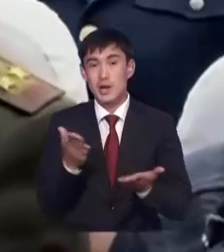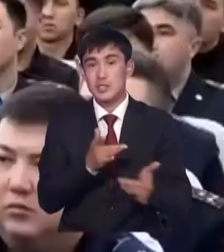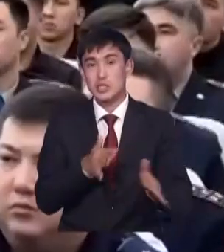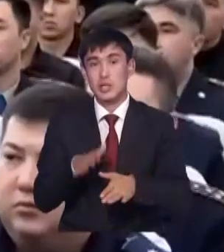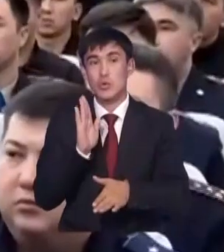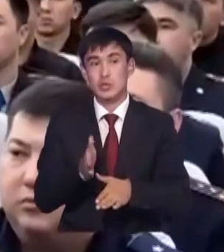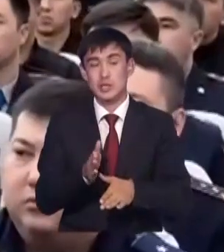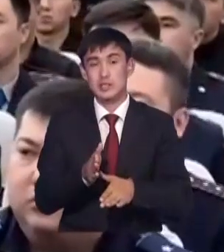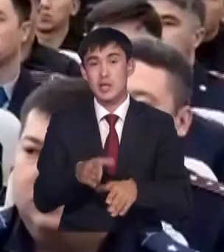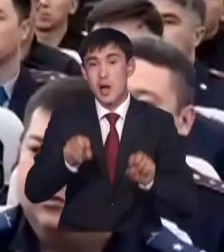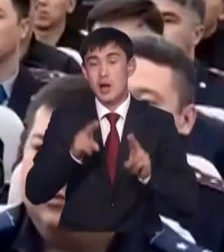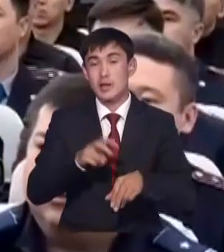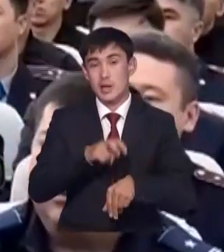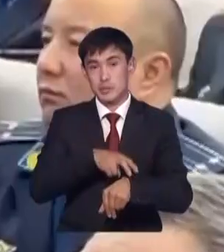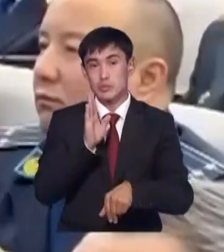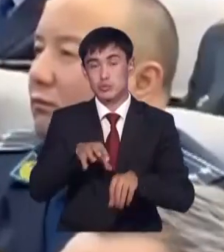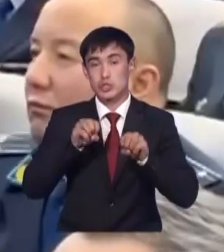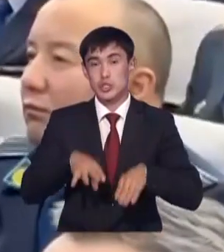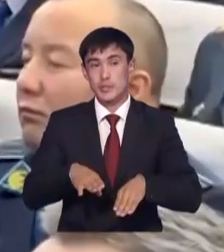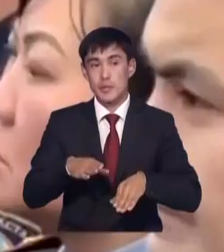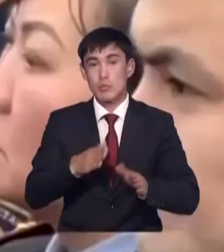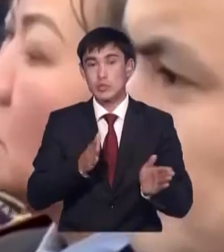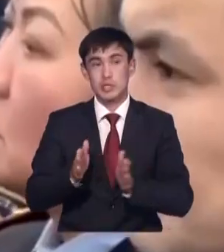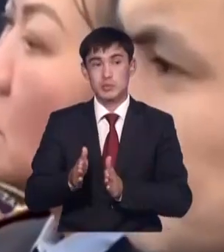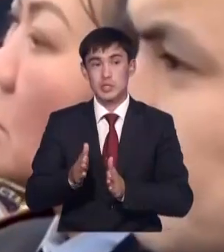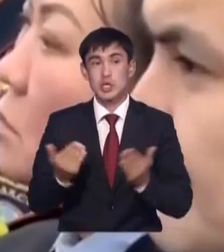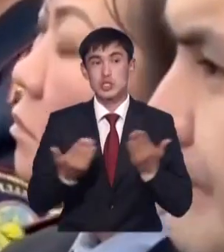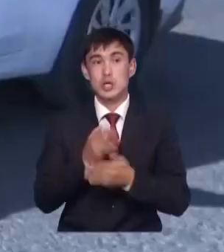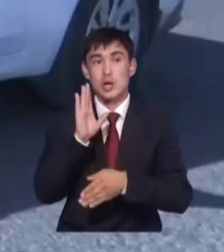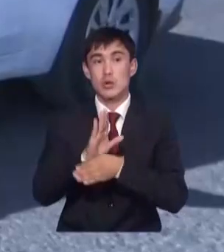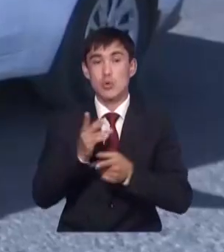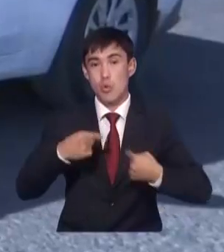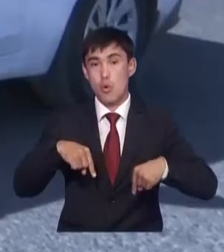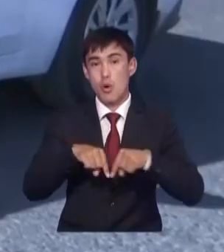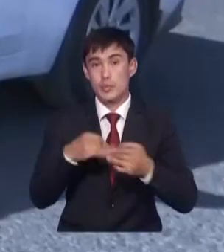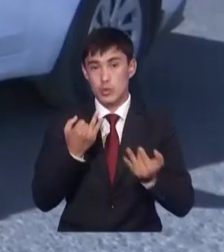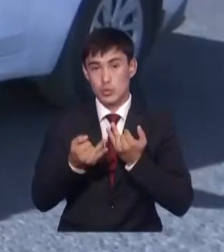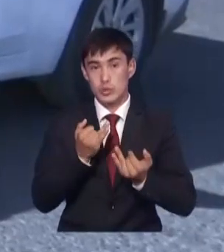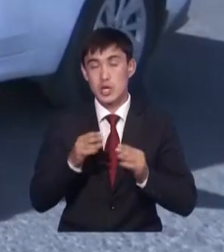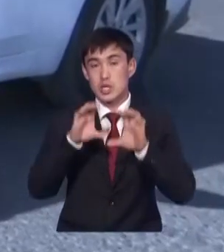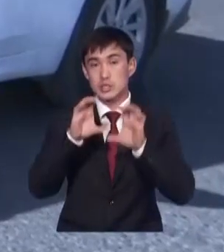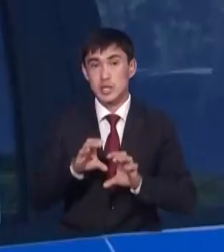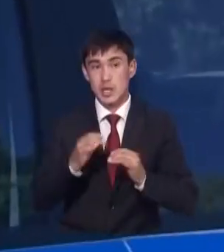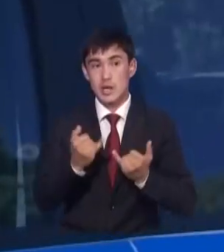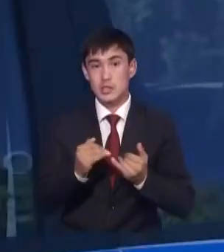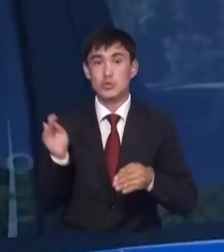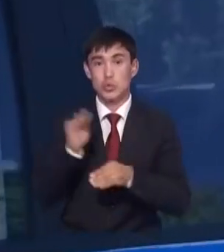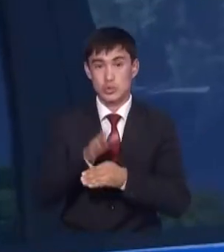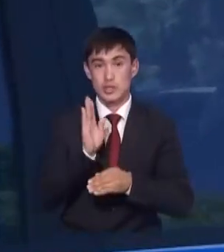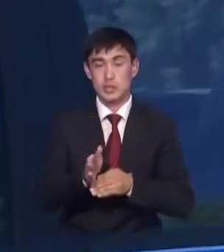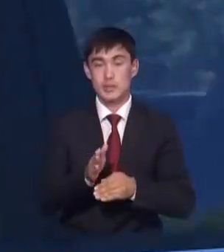шара қабылданатынын арнайы комиссия шешеді. Бұл тәртіпті көздейтін жаңа қаулы қазір қоғам талқылауында. Заң жобасы әлі де толықтырылып